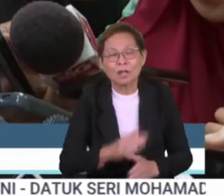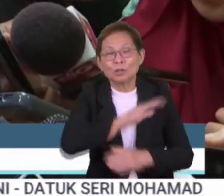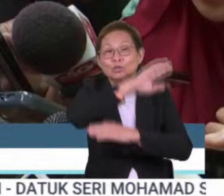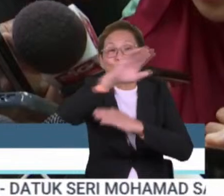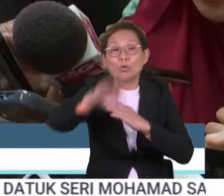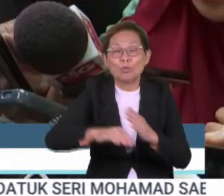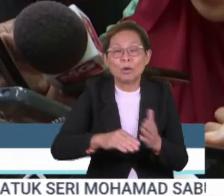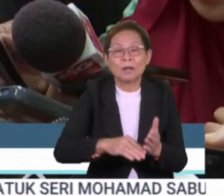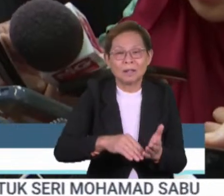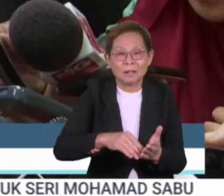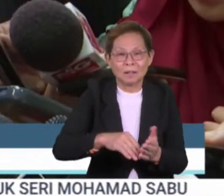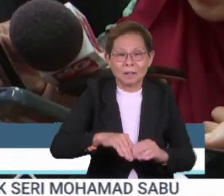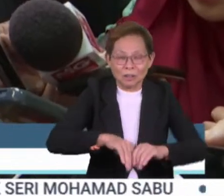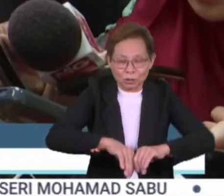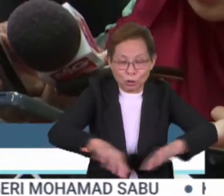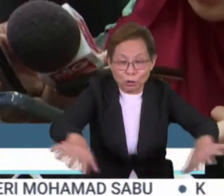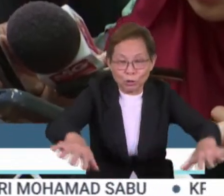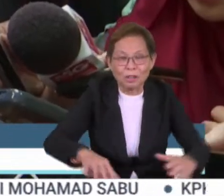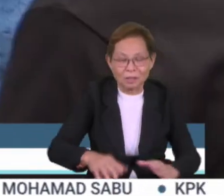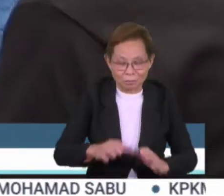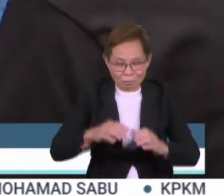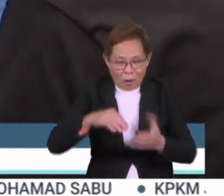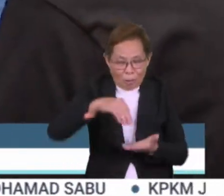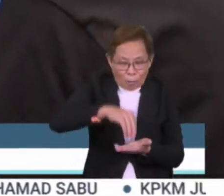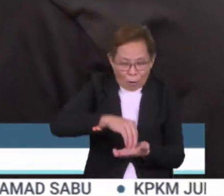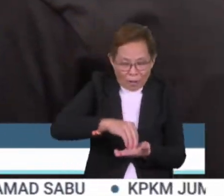distribution point bagi syarikat telco masing-masing.